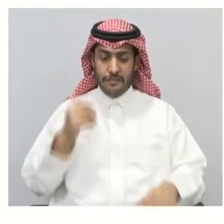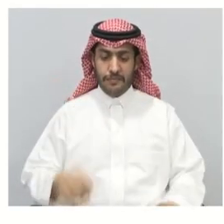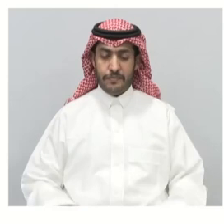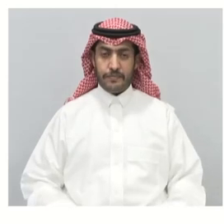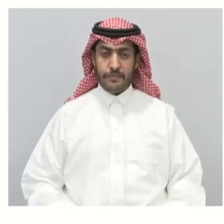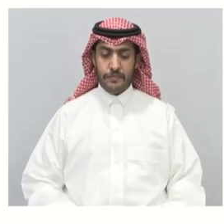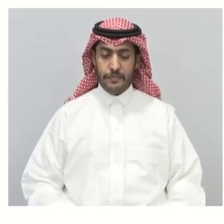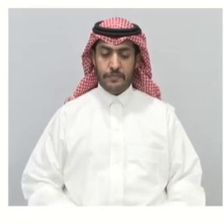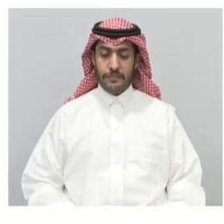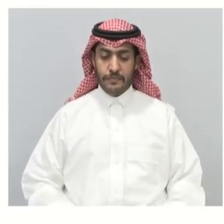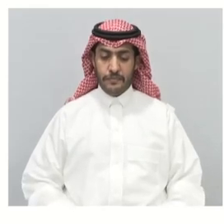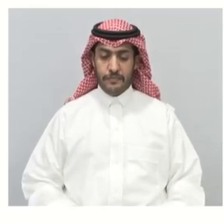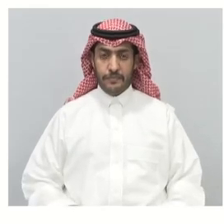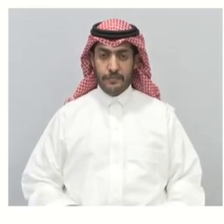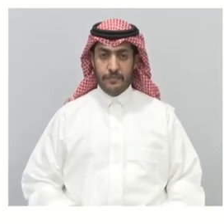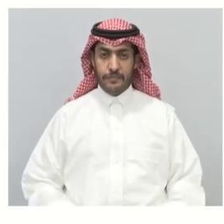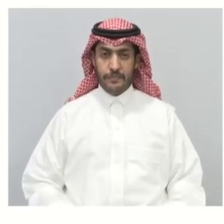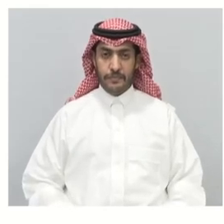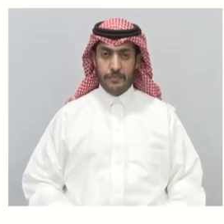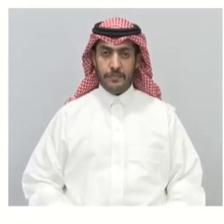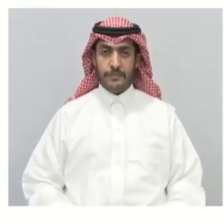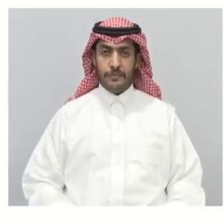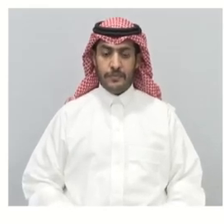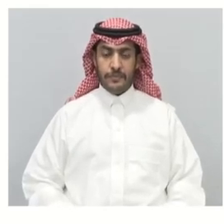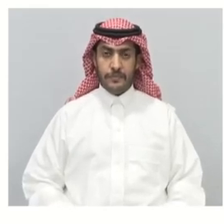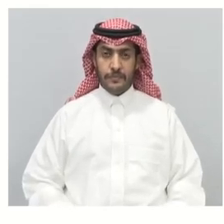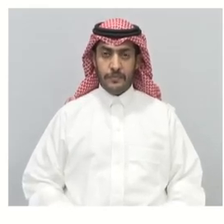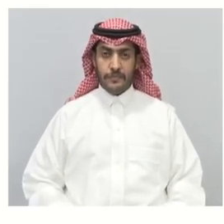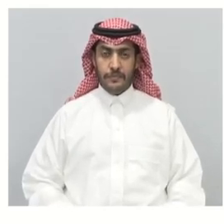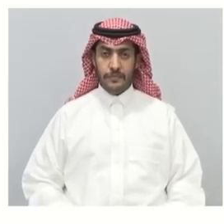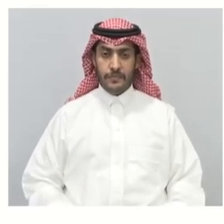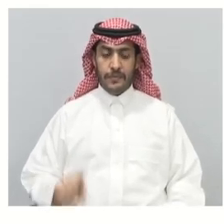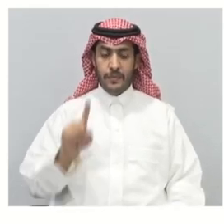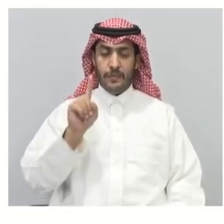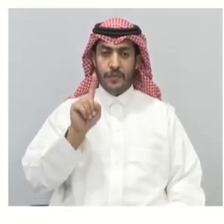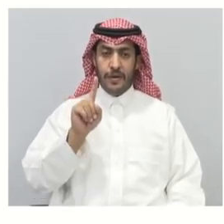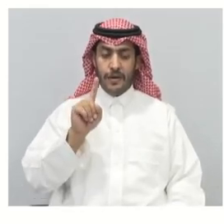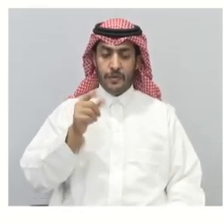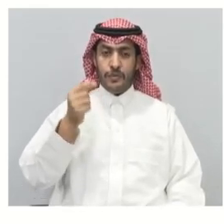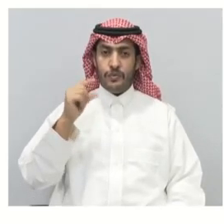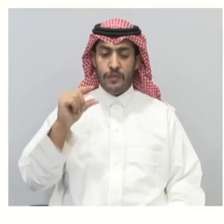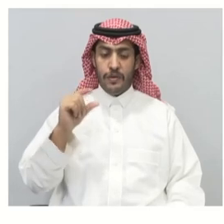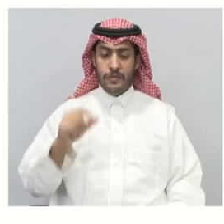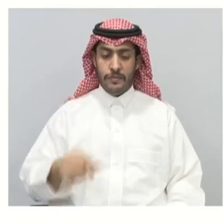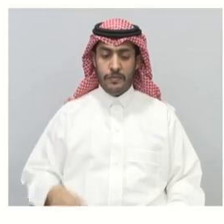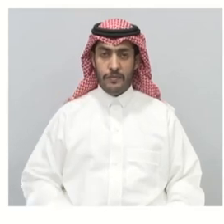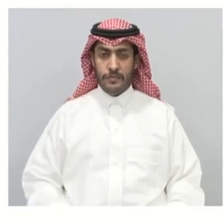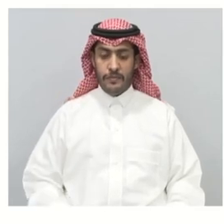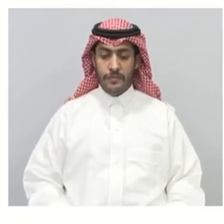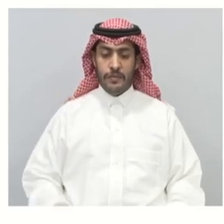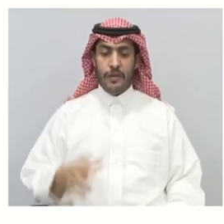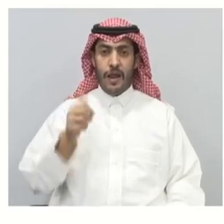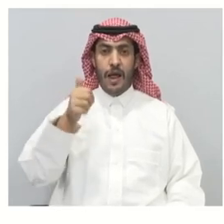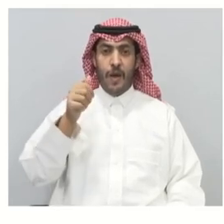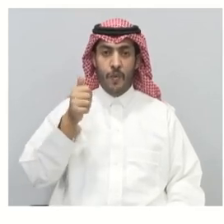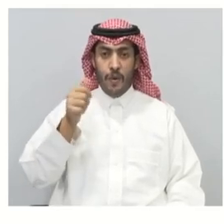الصور لاحظ معي واحد الجمله لله